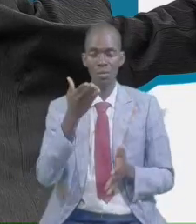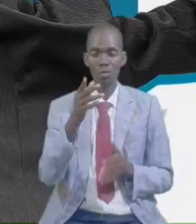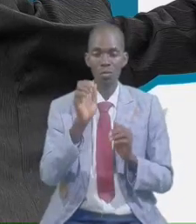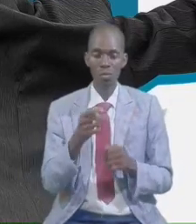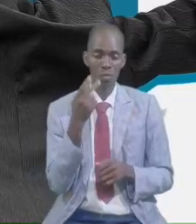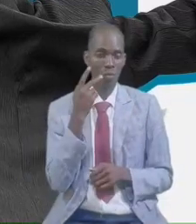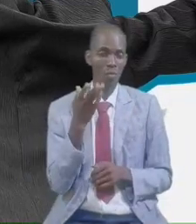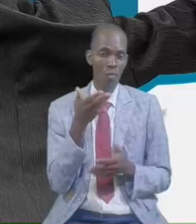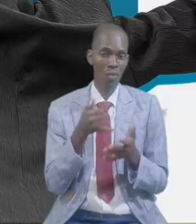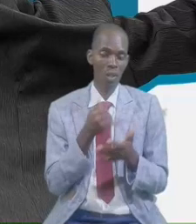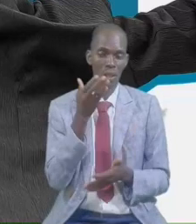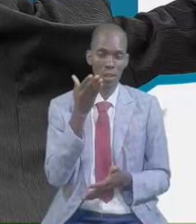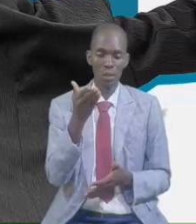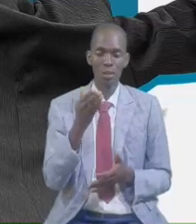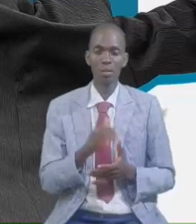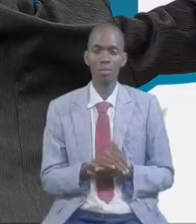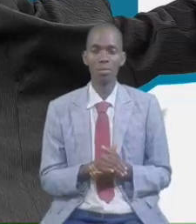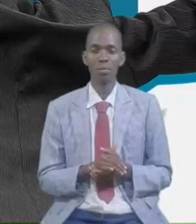qui s'affiche.